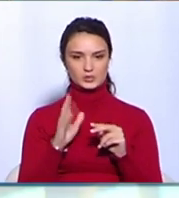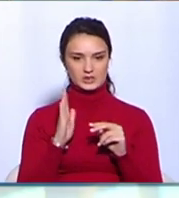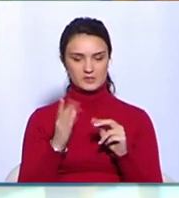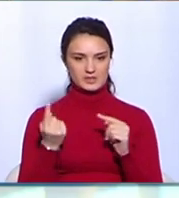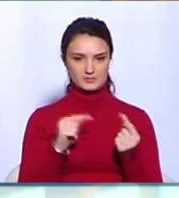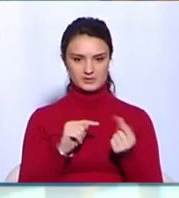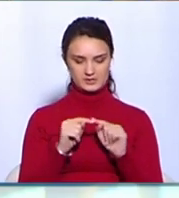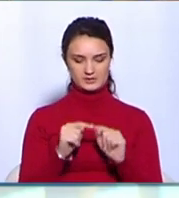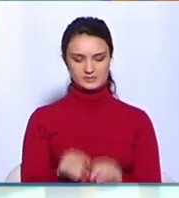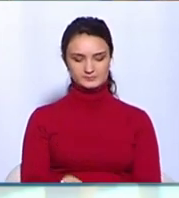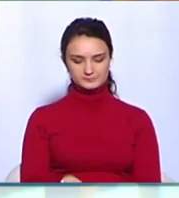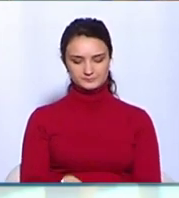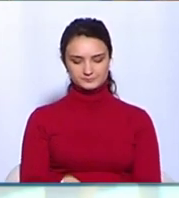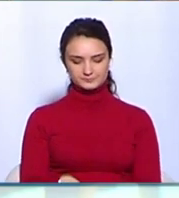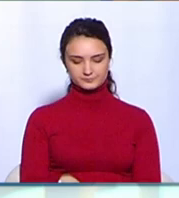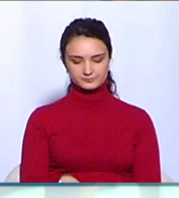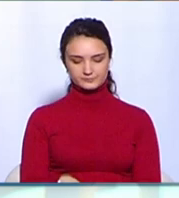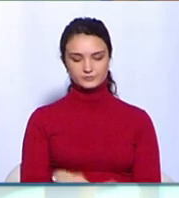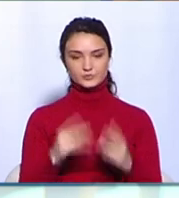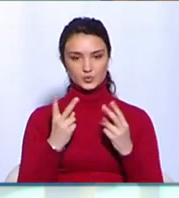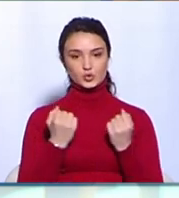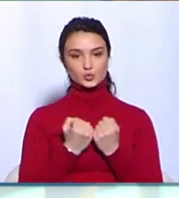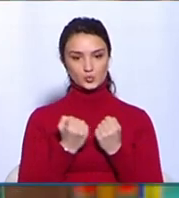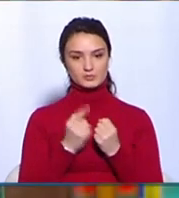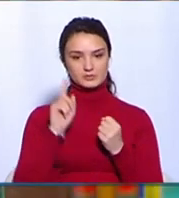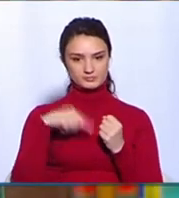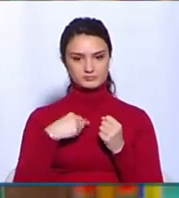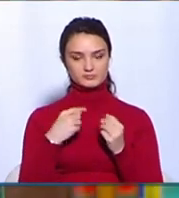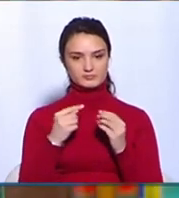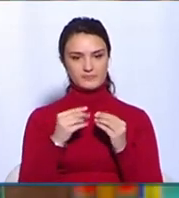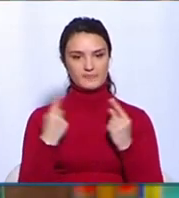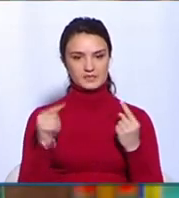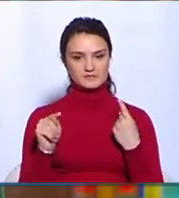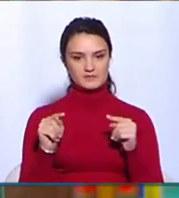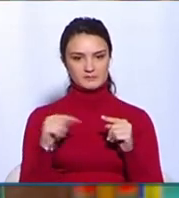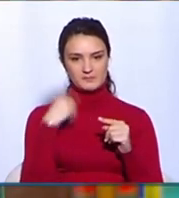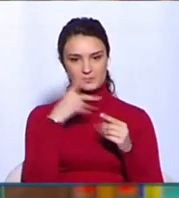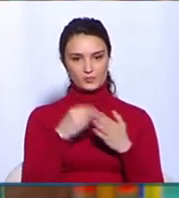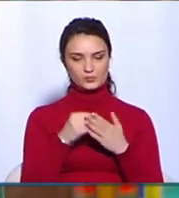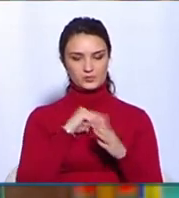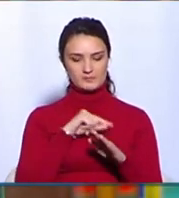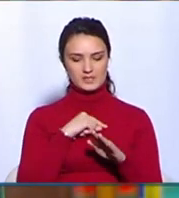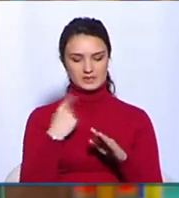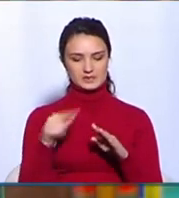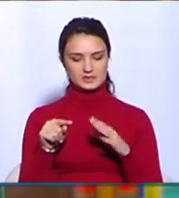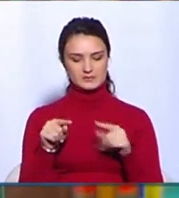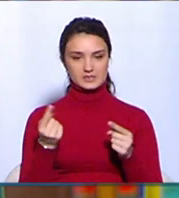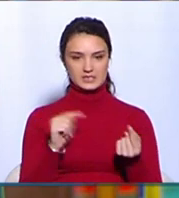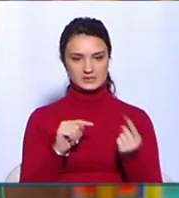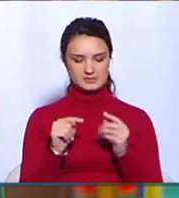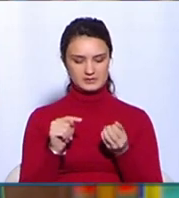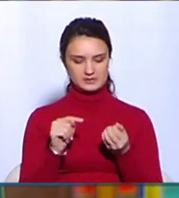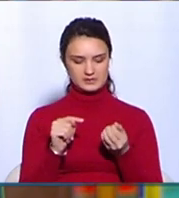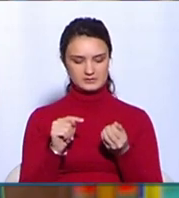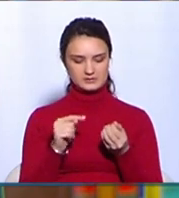იყოს ერთმანეთის. ანუ ორი ტყუპიც კი, იდენტური ტყუპიც კი განსხვავდება პიროვნული მახასიათებლებით